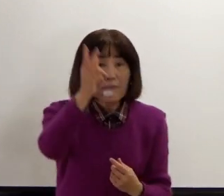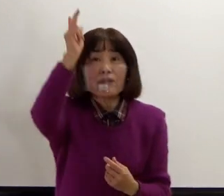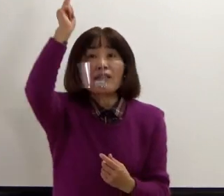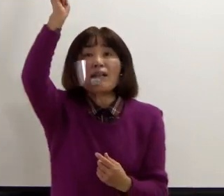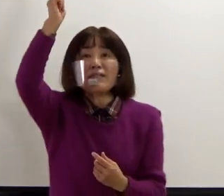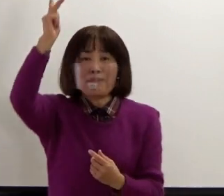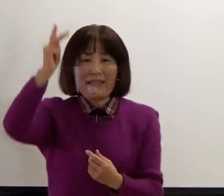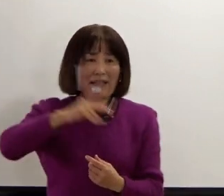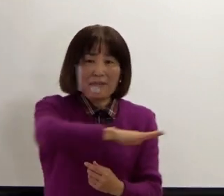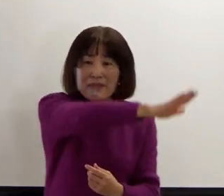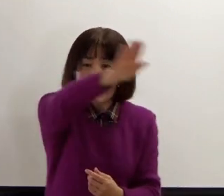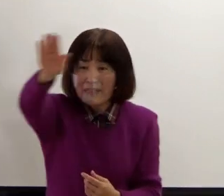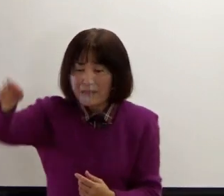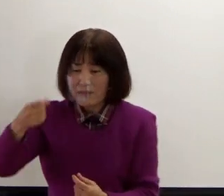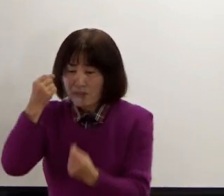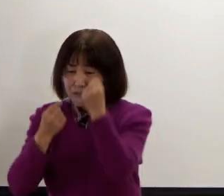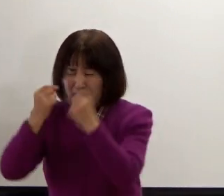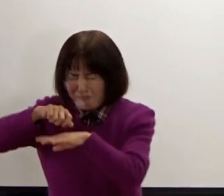ね、